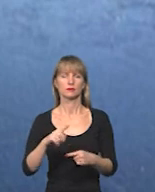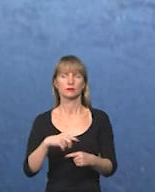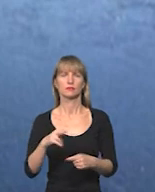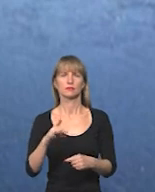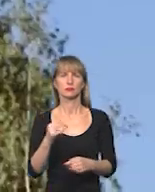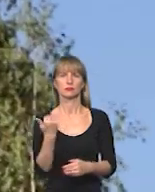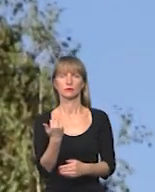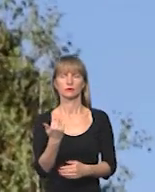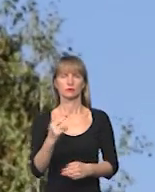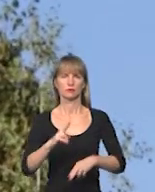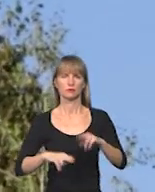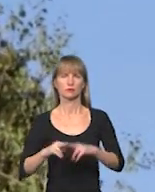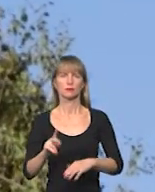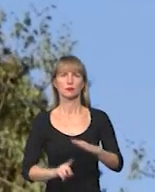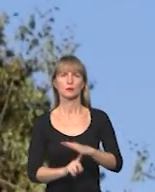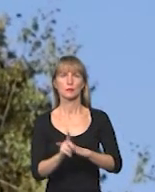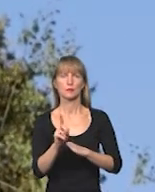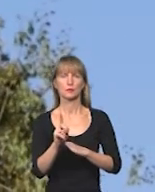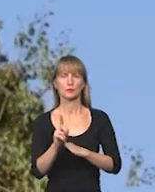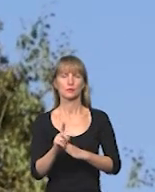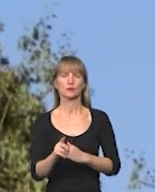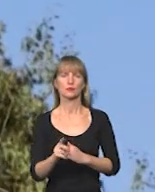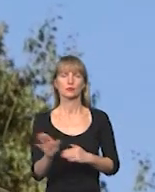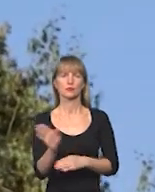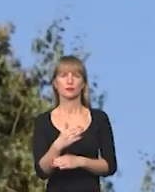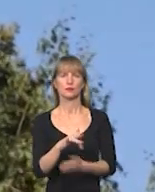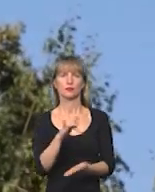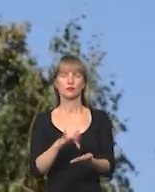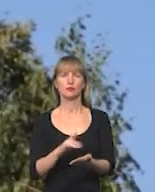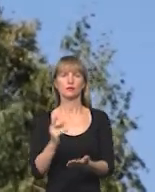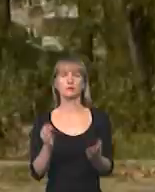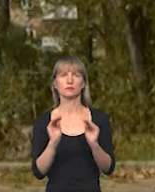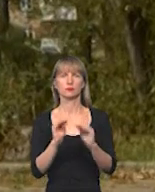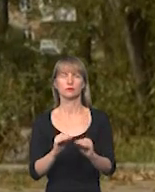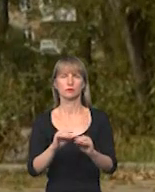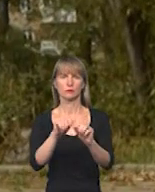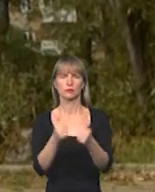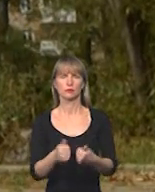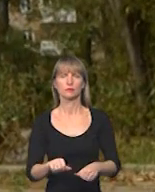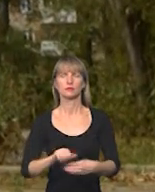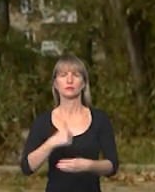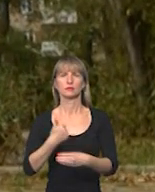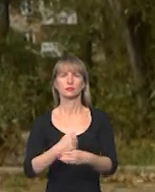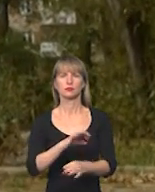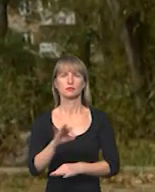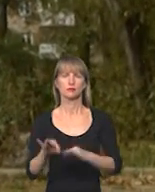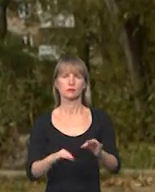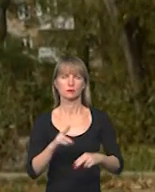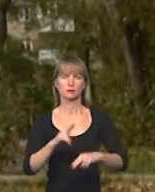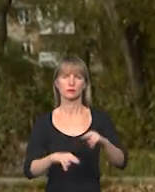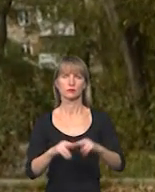будівництво. Розпочинається прогулянка з місця, на якому встановлений пам'ятник головному інженеру